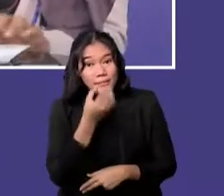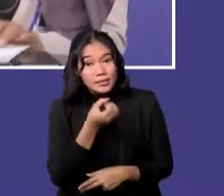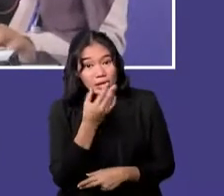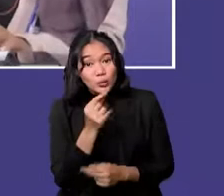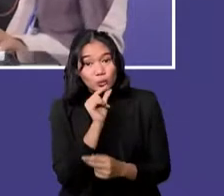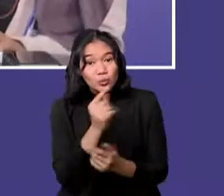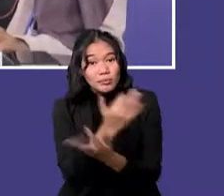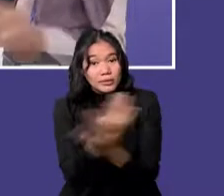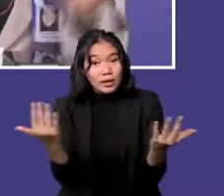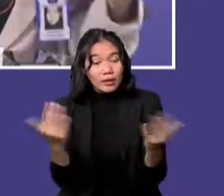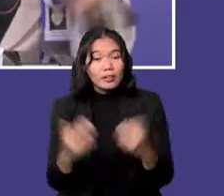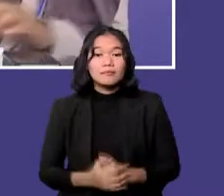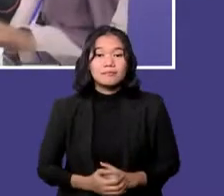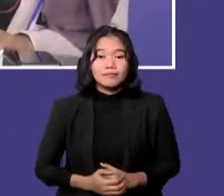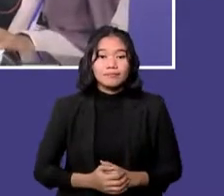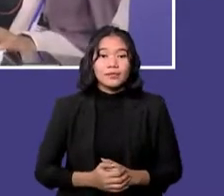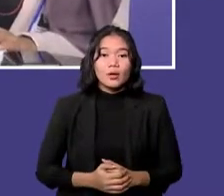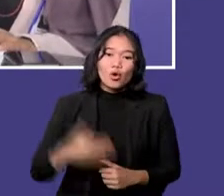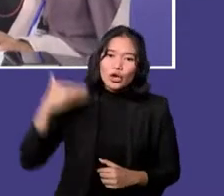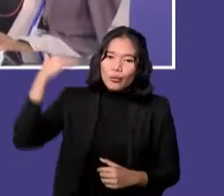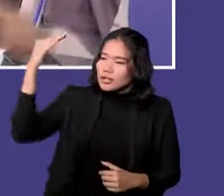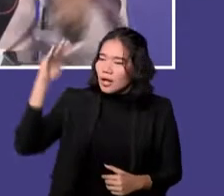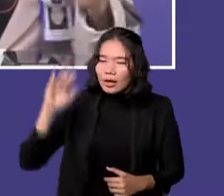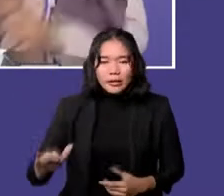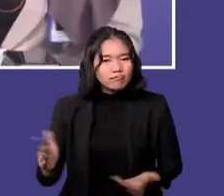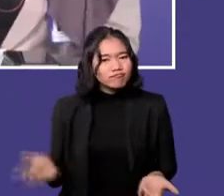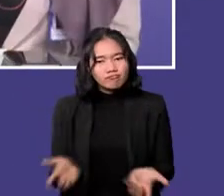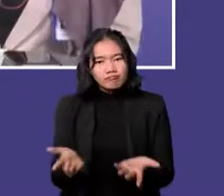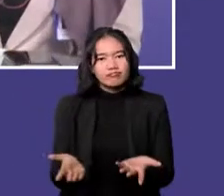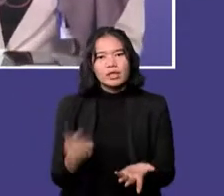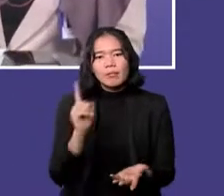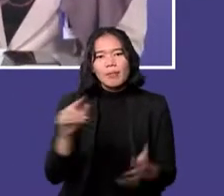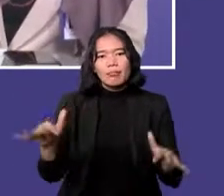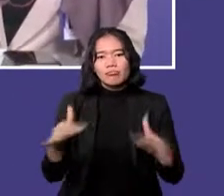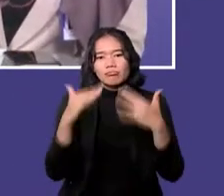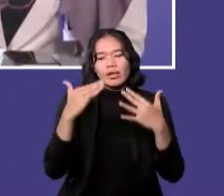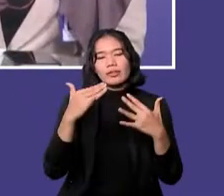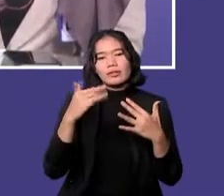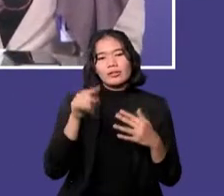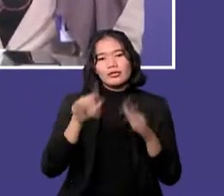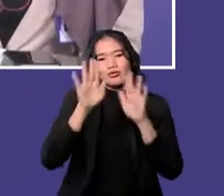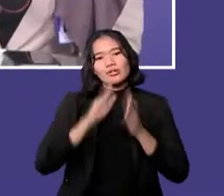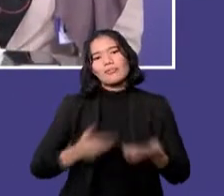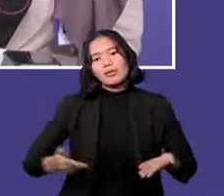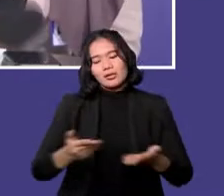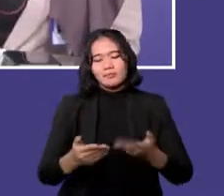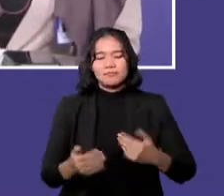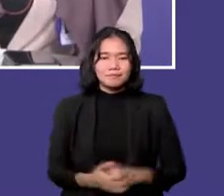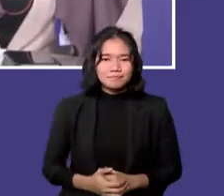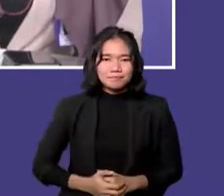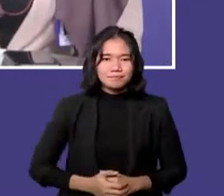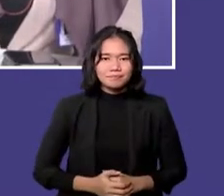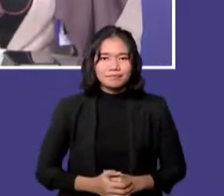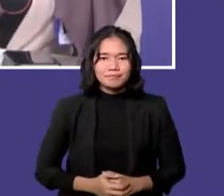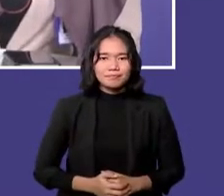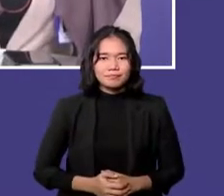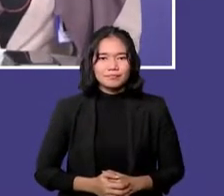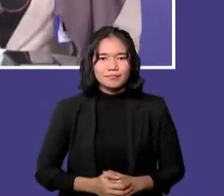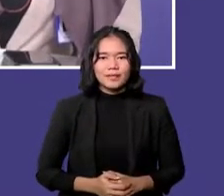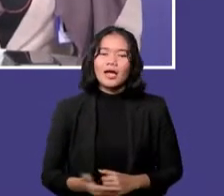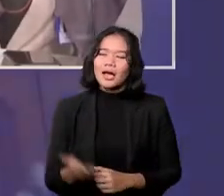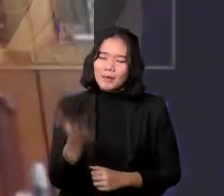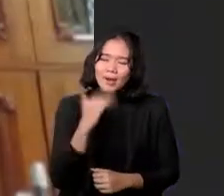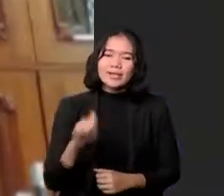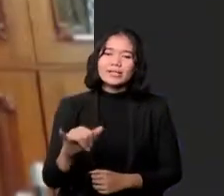buat masyarakat Indonesia, baik orang dewasa maupun anak-anak yang saat ini menyaksikan talk show kita. Silakan Ibu. Saya kira mari